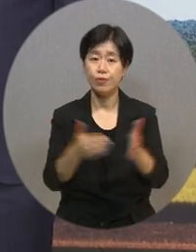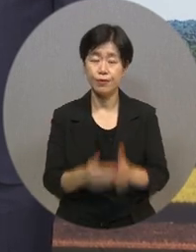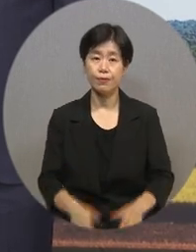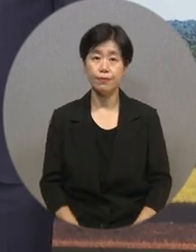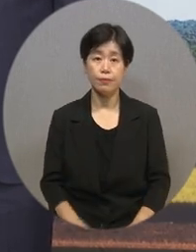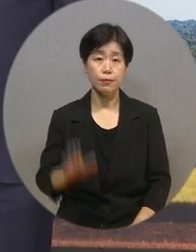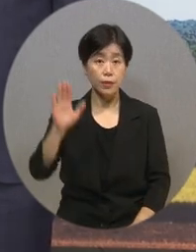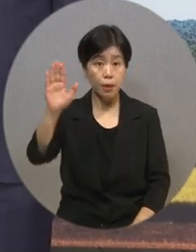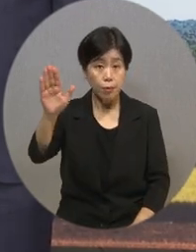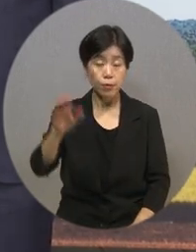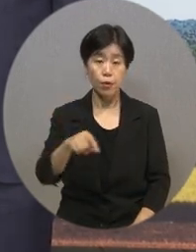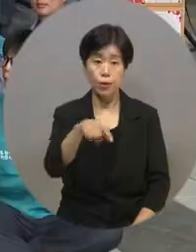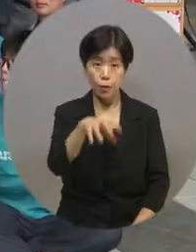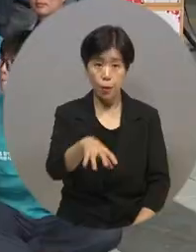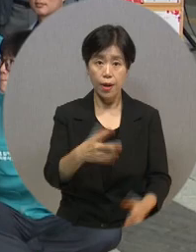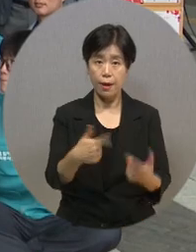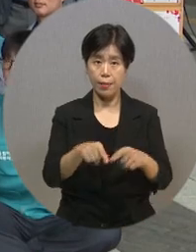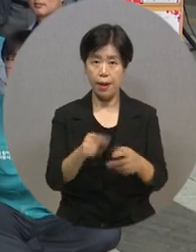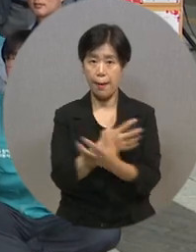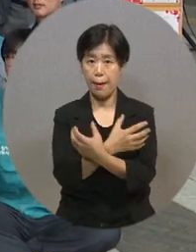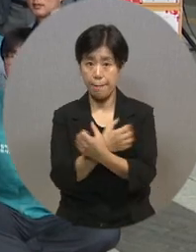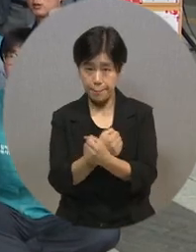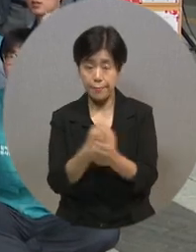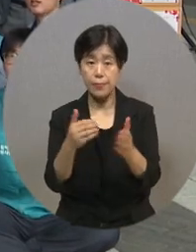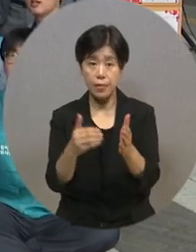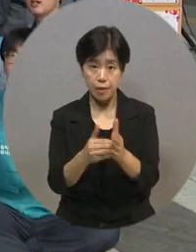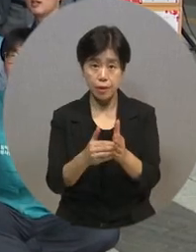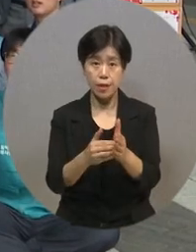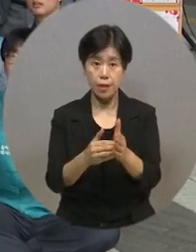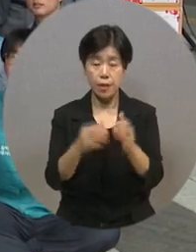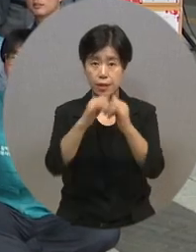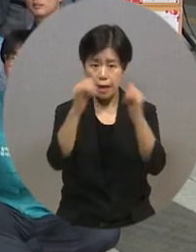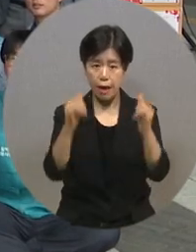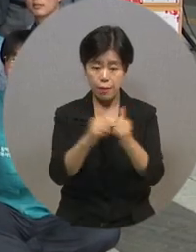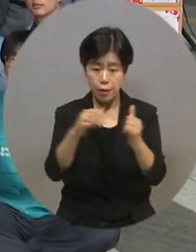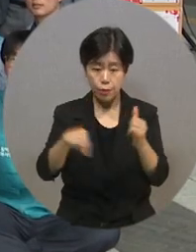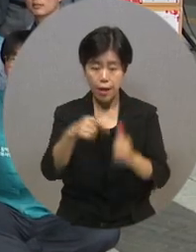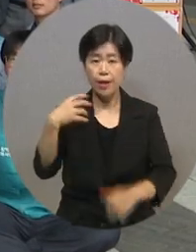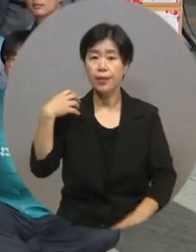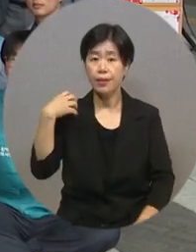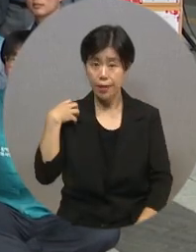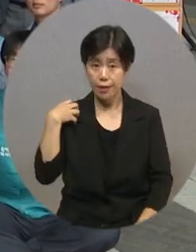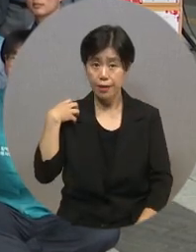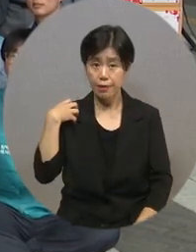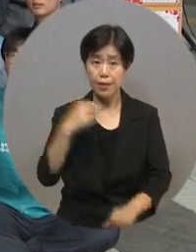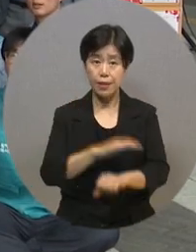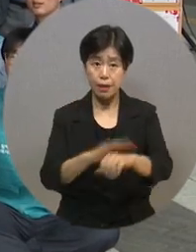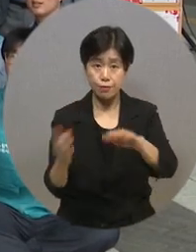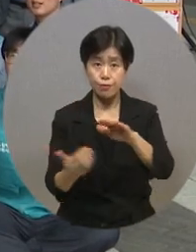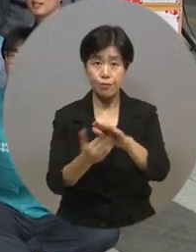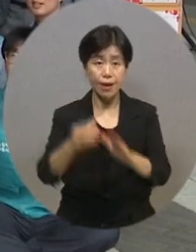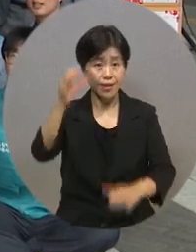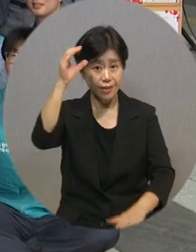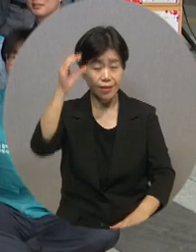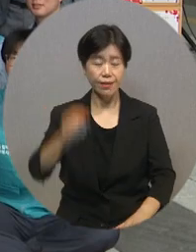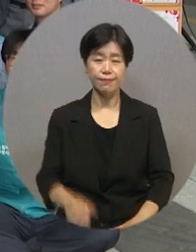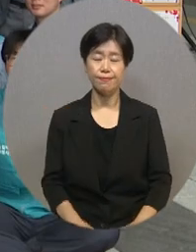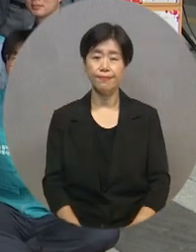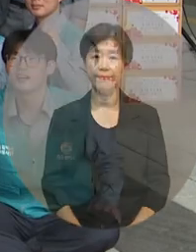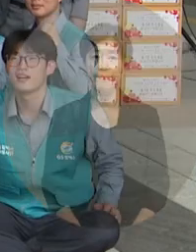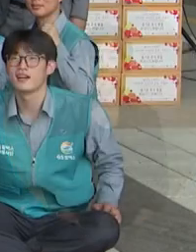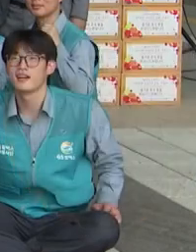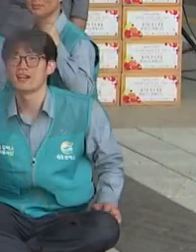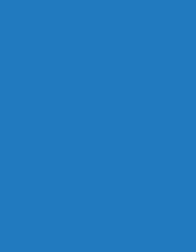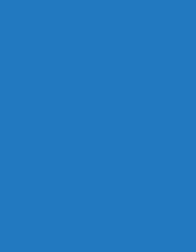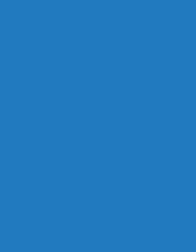앞으로도 지역사회와의 협력관계를 강화하고 사회적 책임을 다할 수 있기를 기대합니다. 복지TV 뉴스